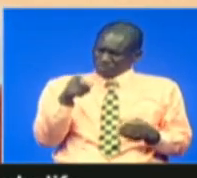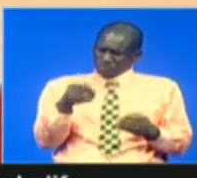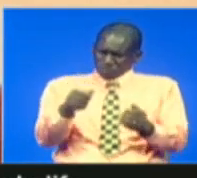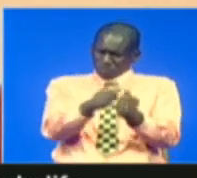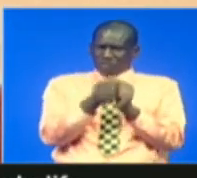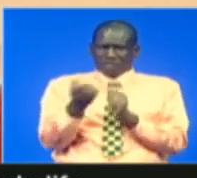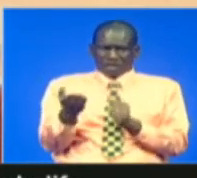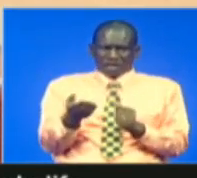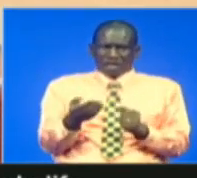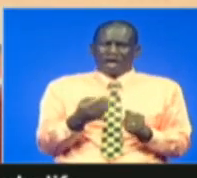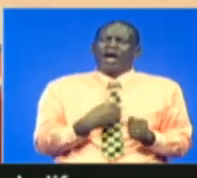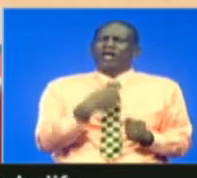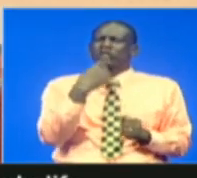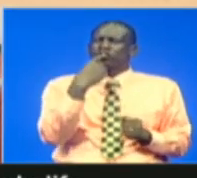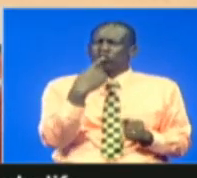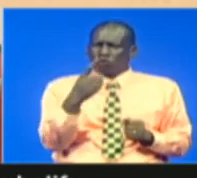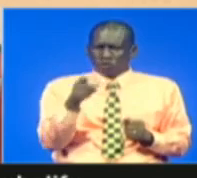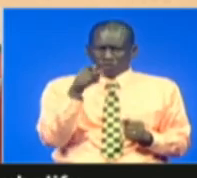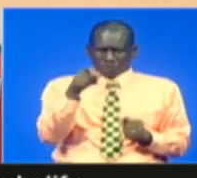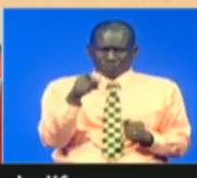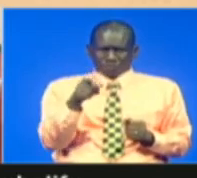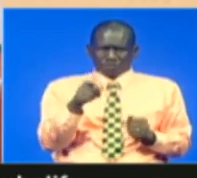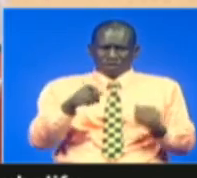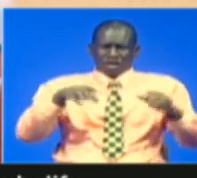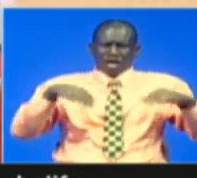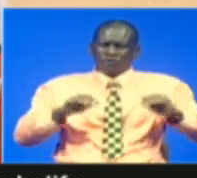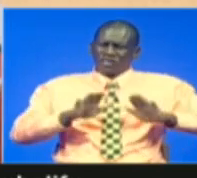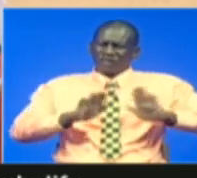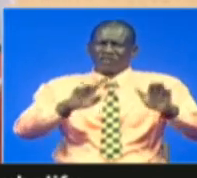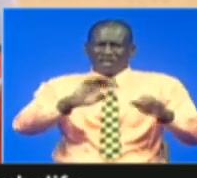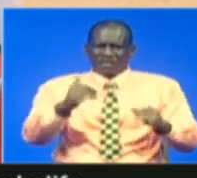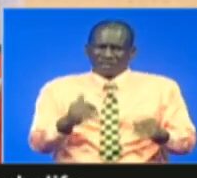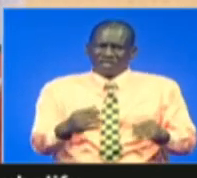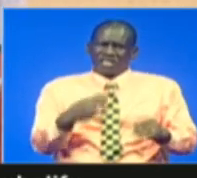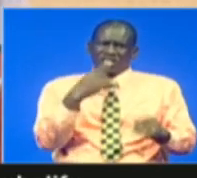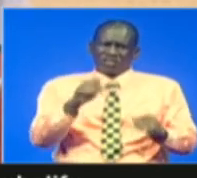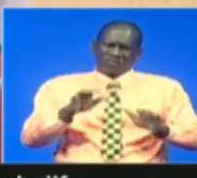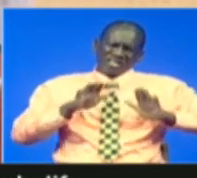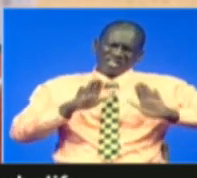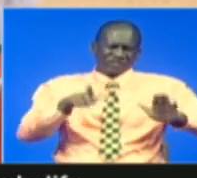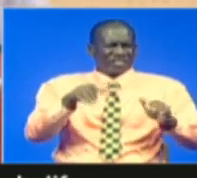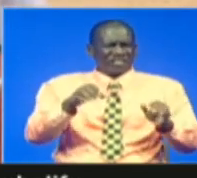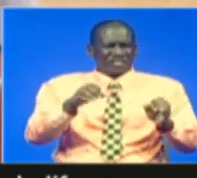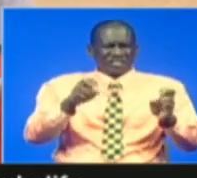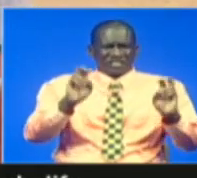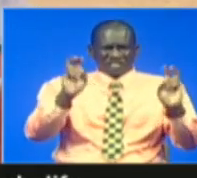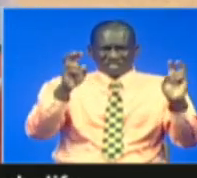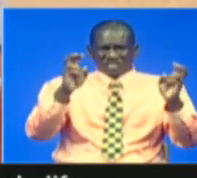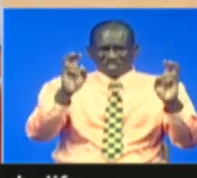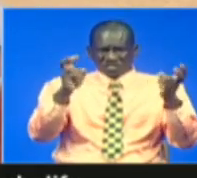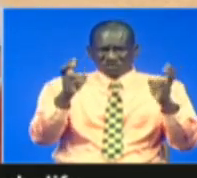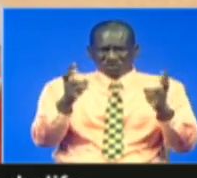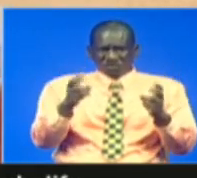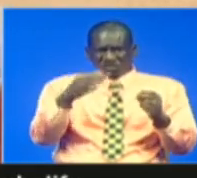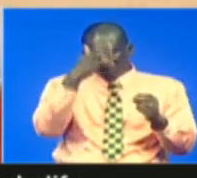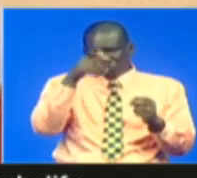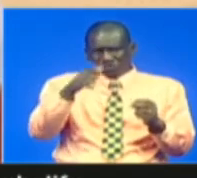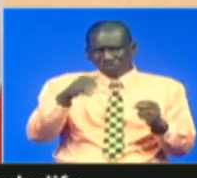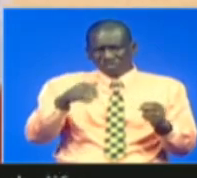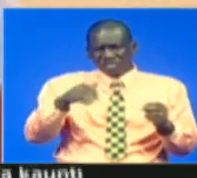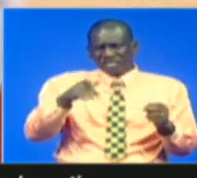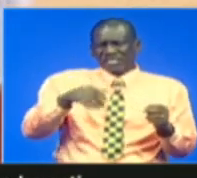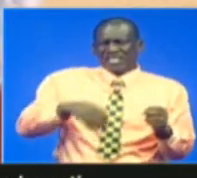Alikuwa amemwambia vile waliachana, achana na hii habari. Maana ni kijana wa